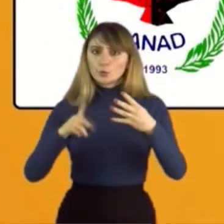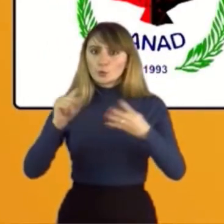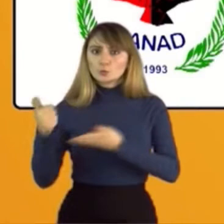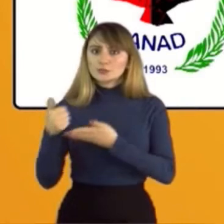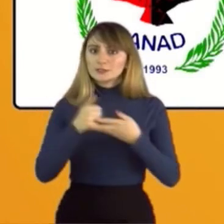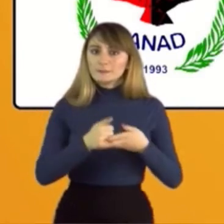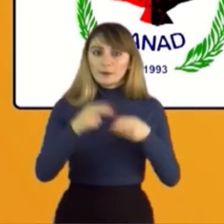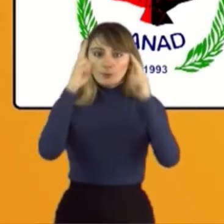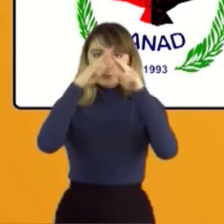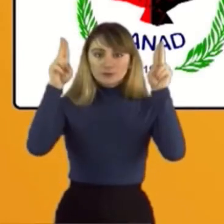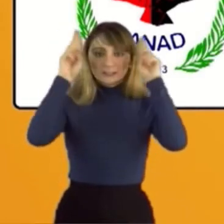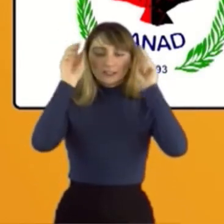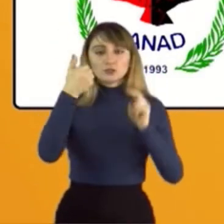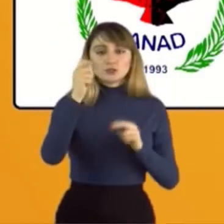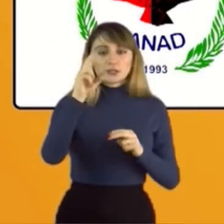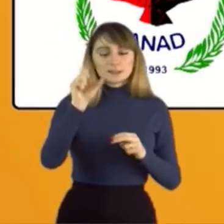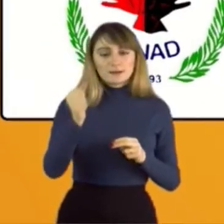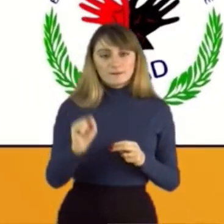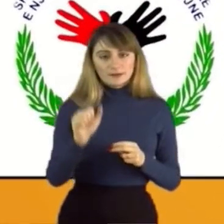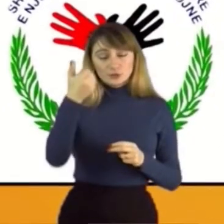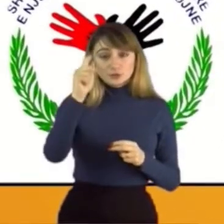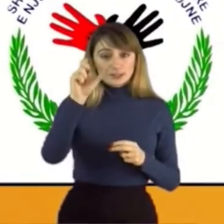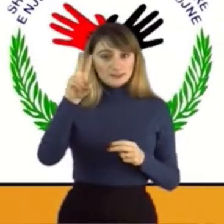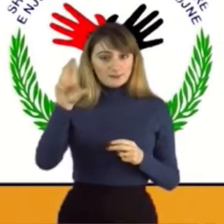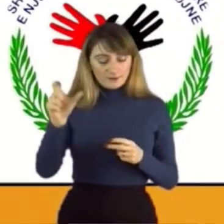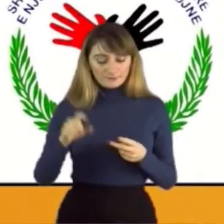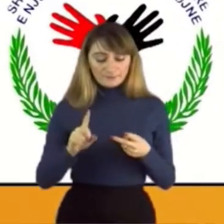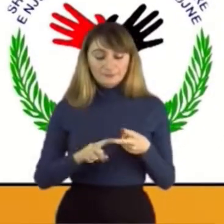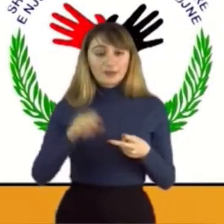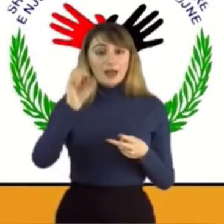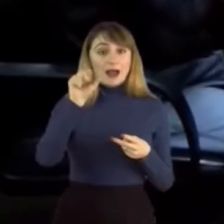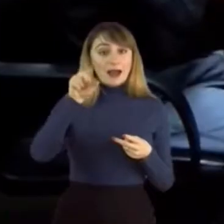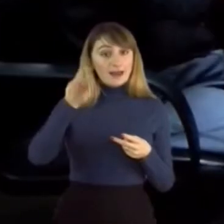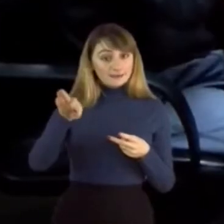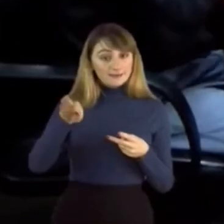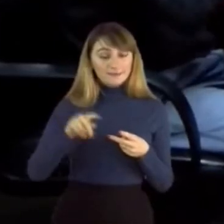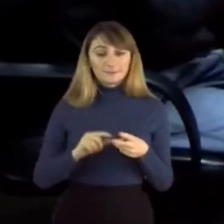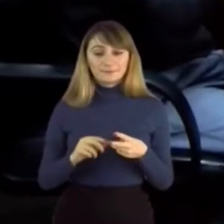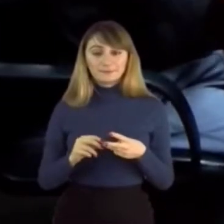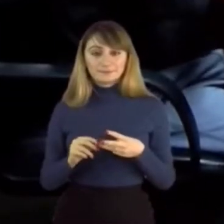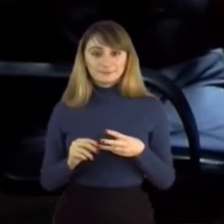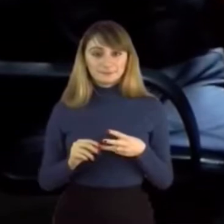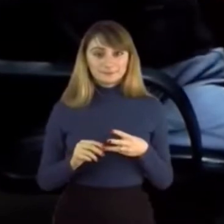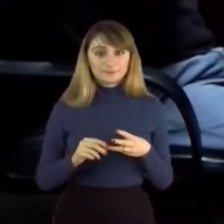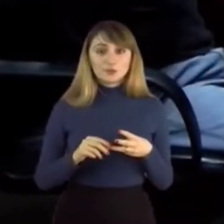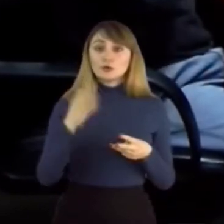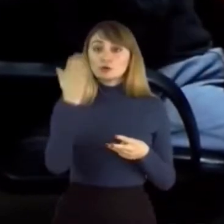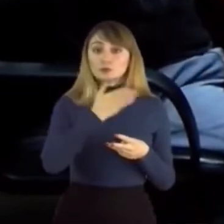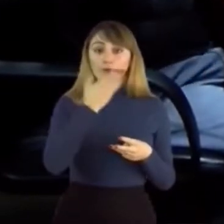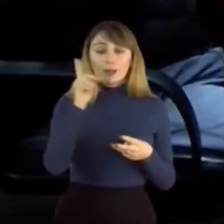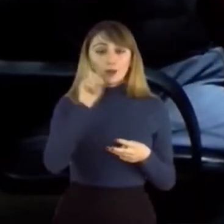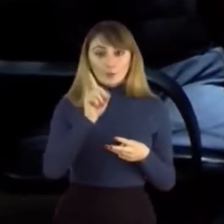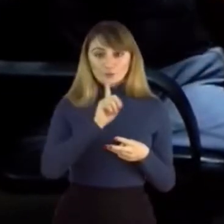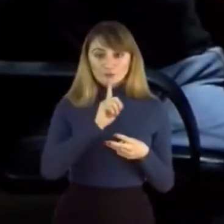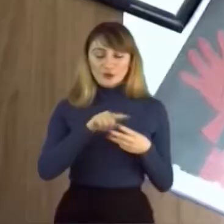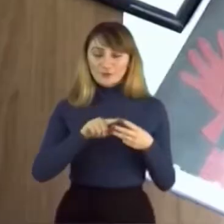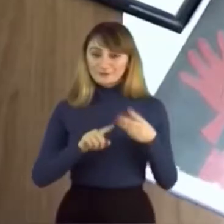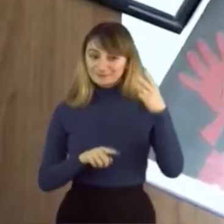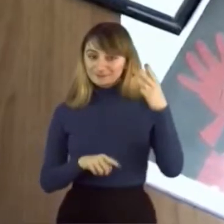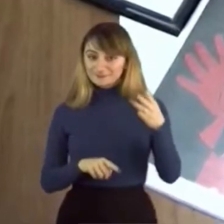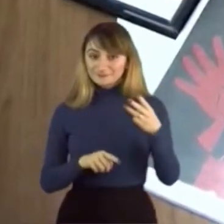Shkencave Natyrore, Shoqatës Kombëtare ANAD dhe Institutit të nxënësve që nuk dëgjojnë. Për këtë projekt do të